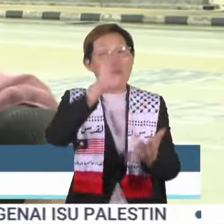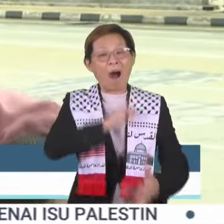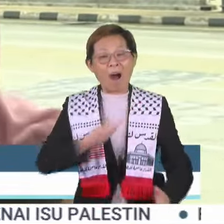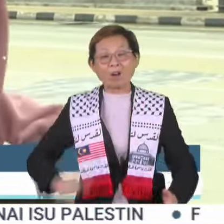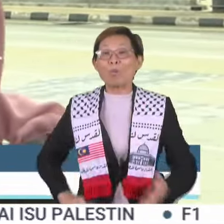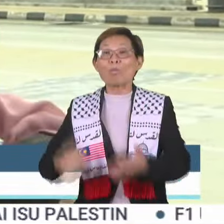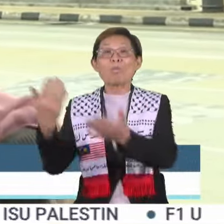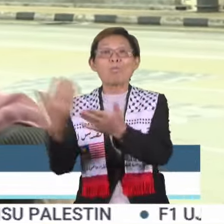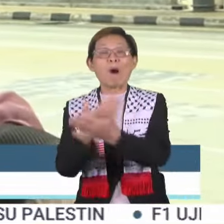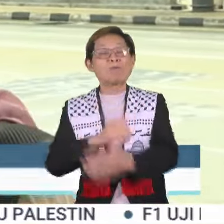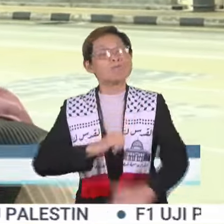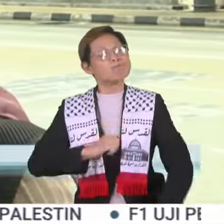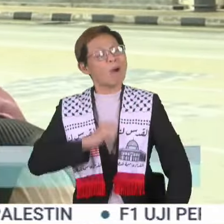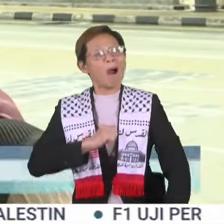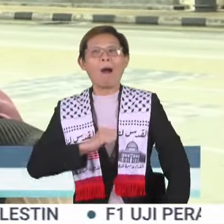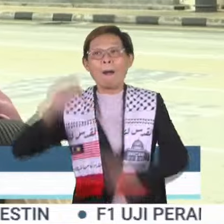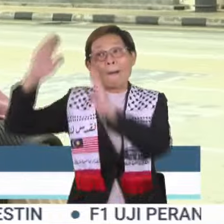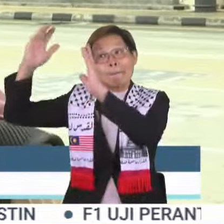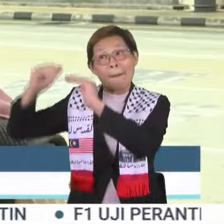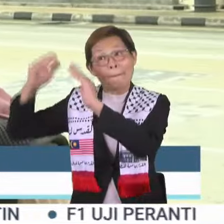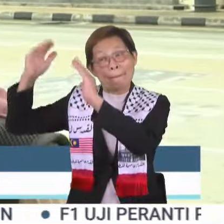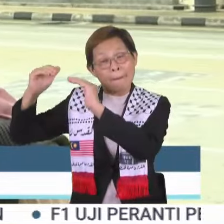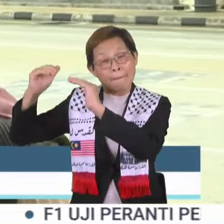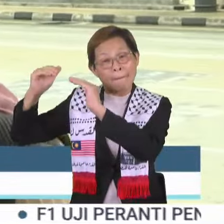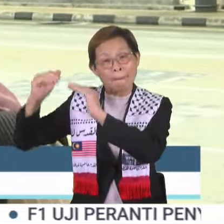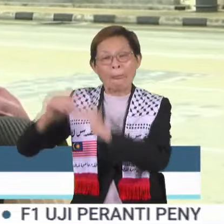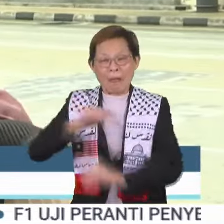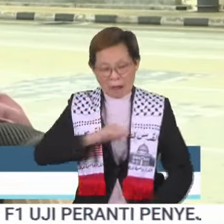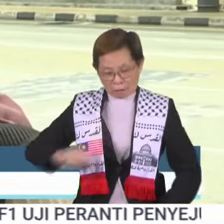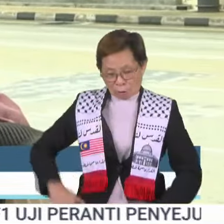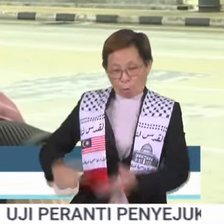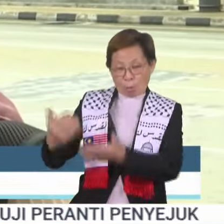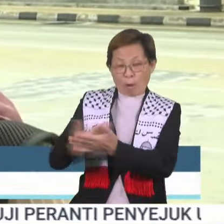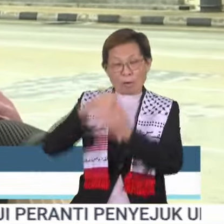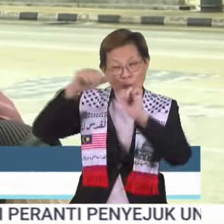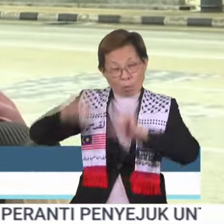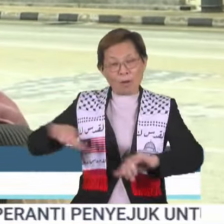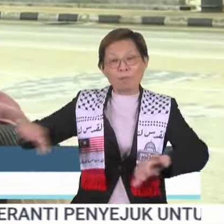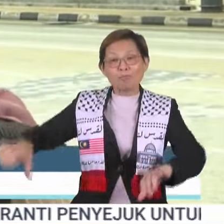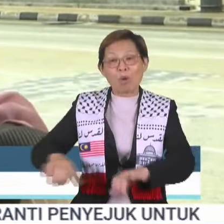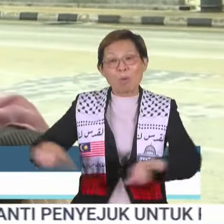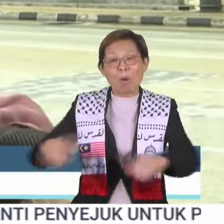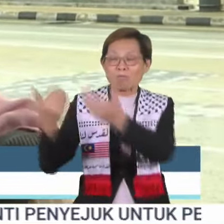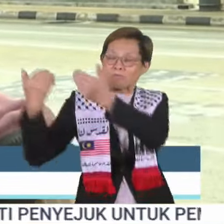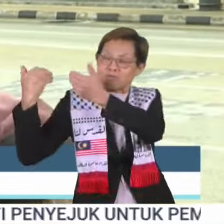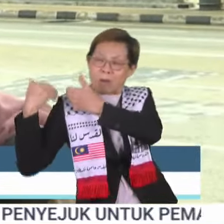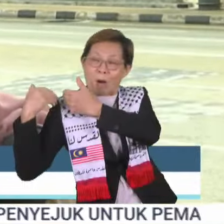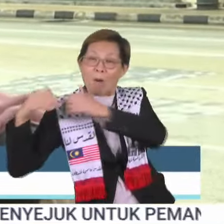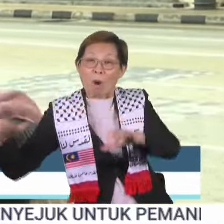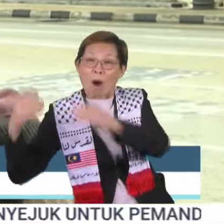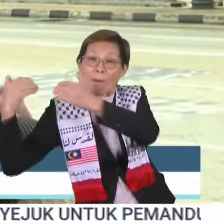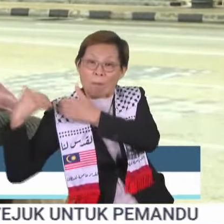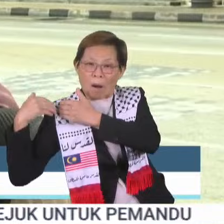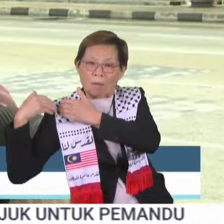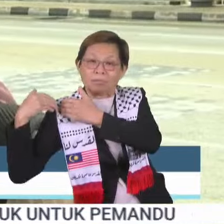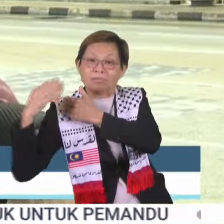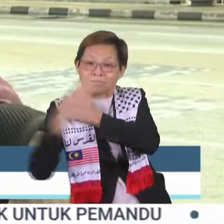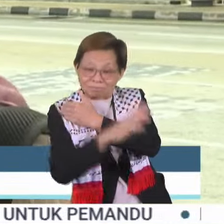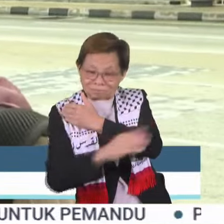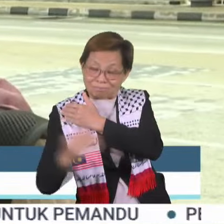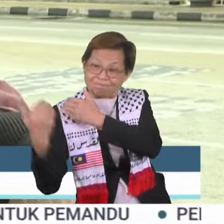agung yang baru, dan semoga agung yang baru ini dapat menjalankan amanah dan